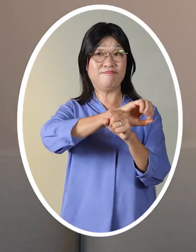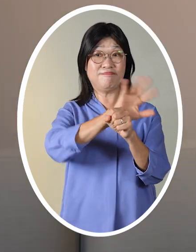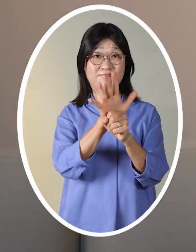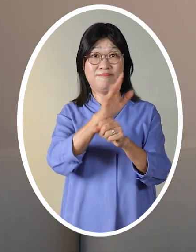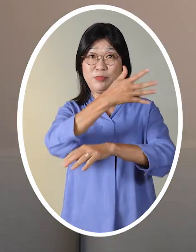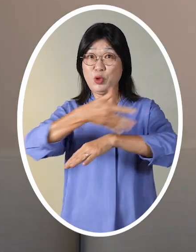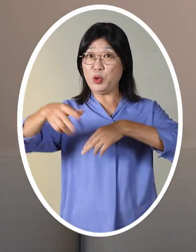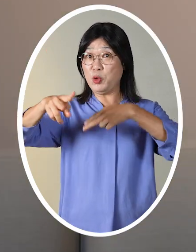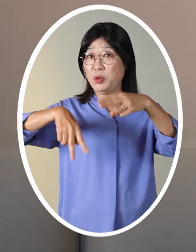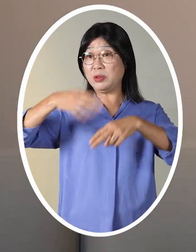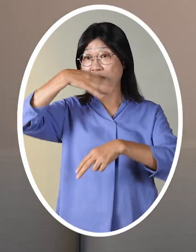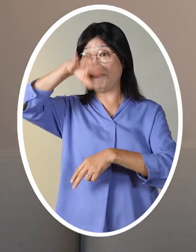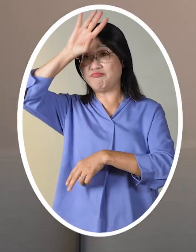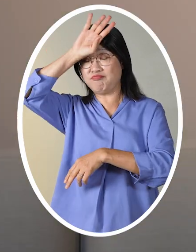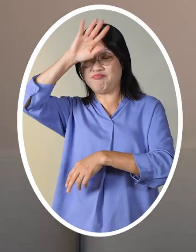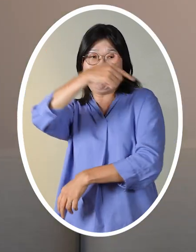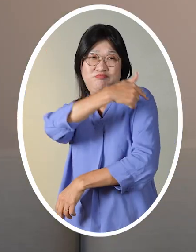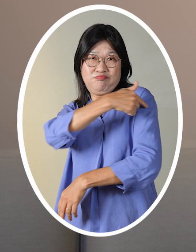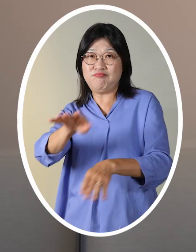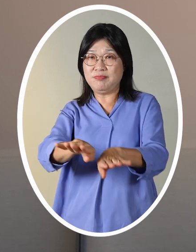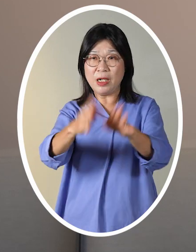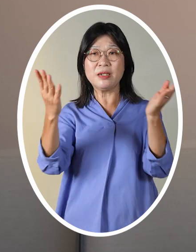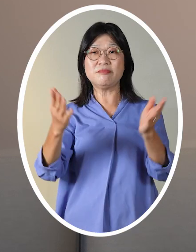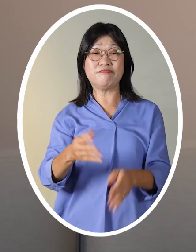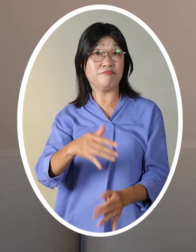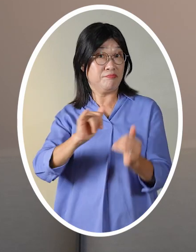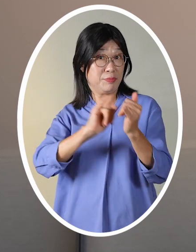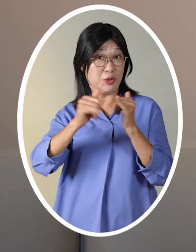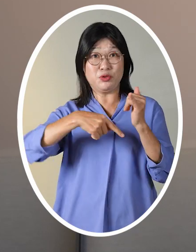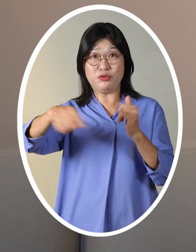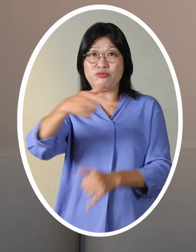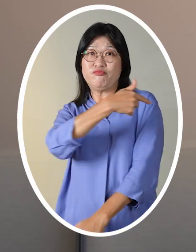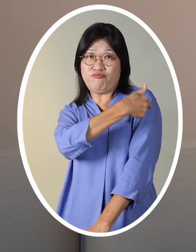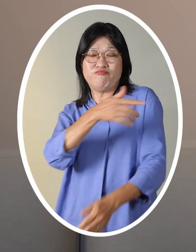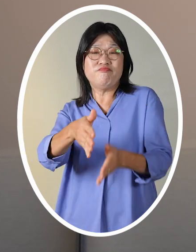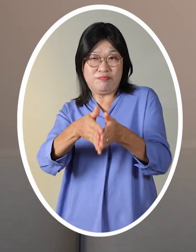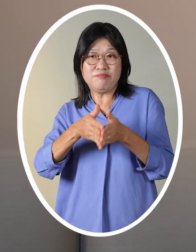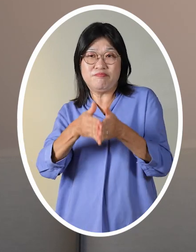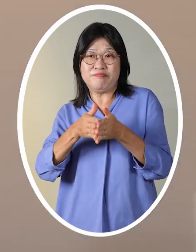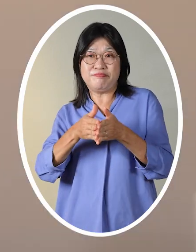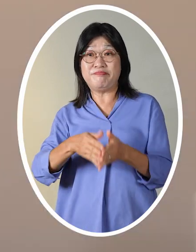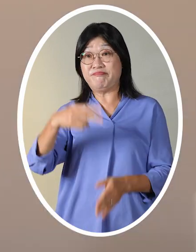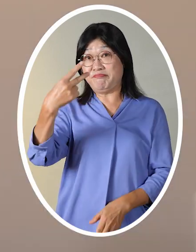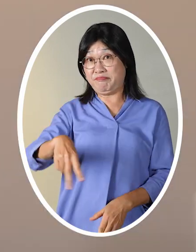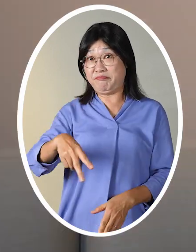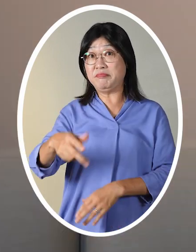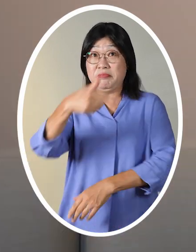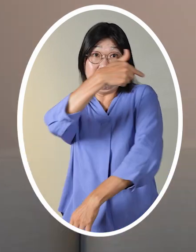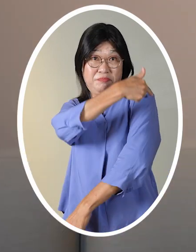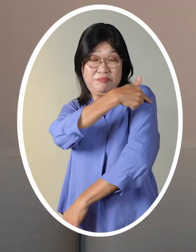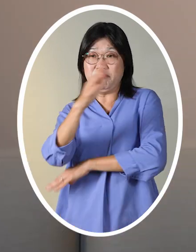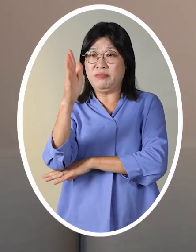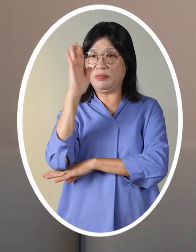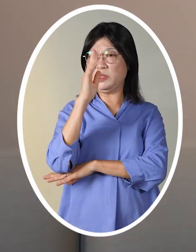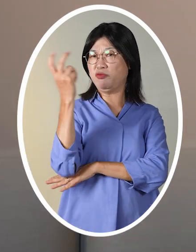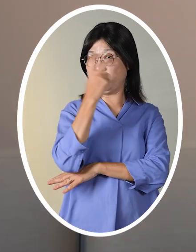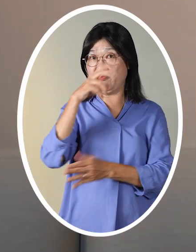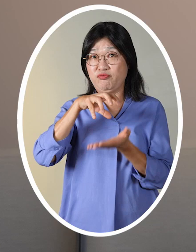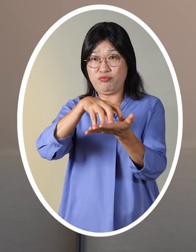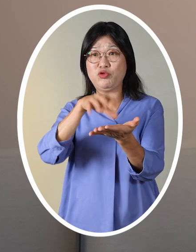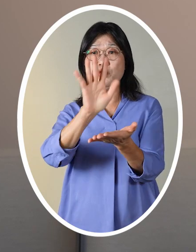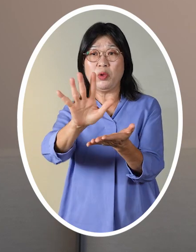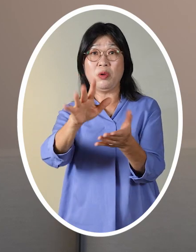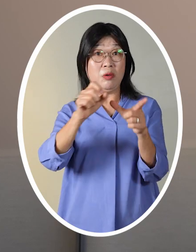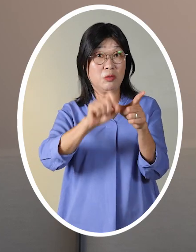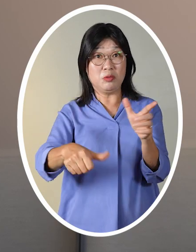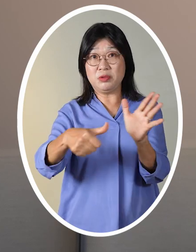疫苗跟流感疫苗已经开打了，可以打的民众一定要赶快去打。而且啊，疫苗都是政府核可